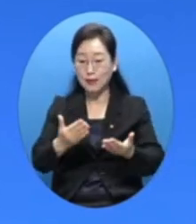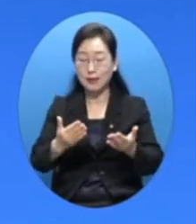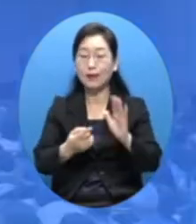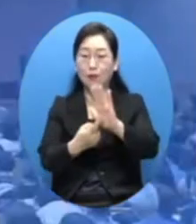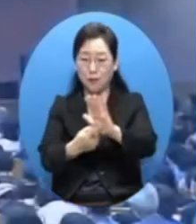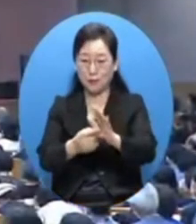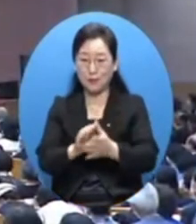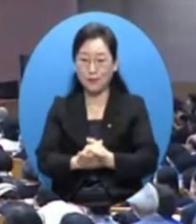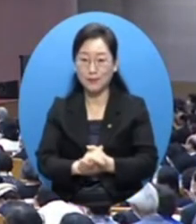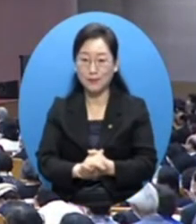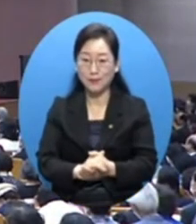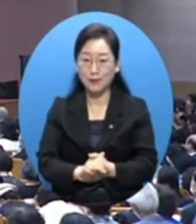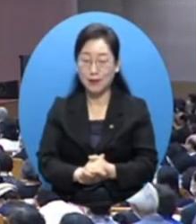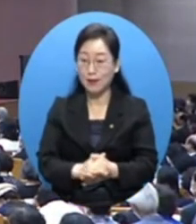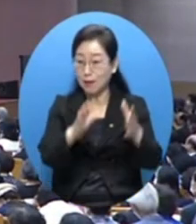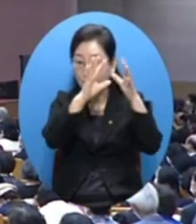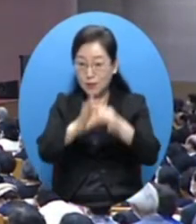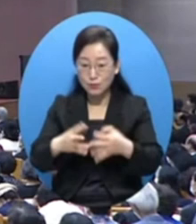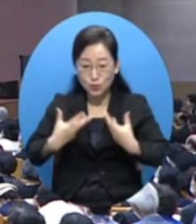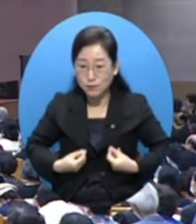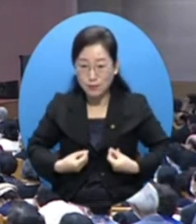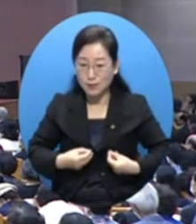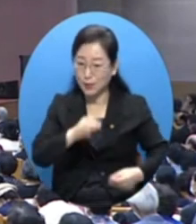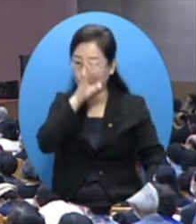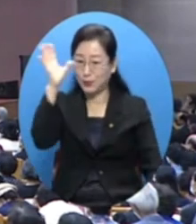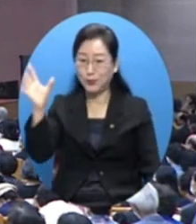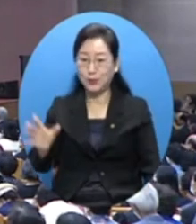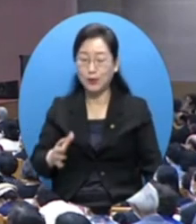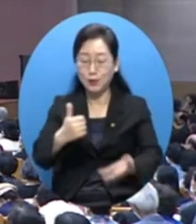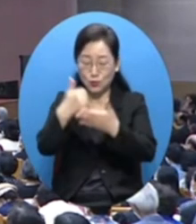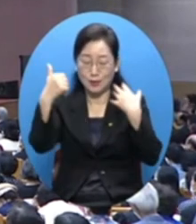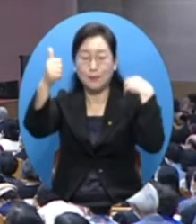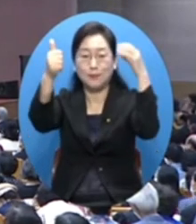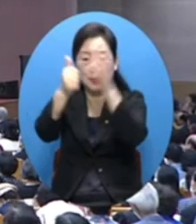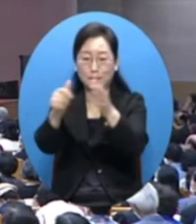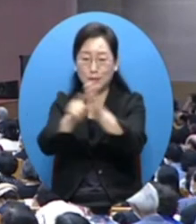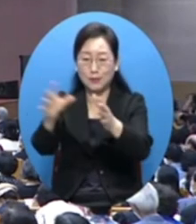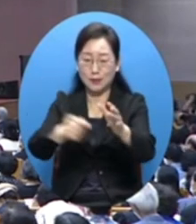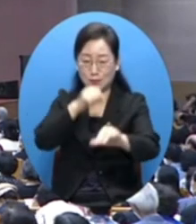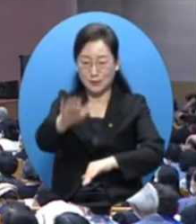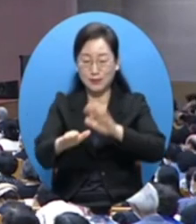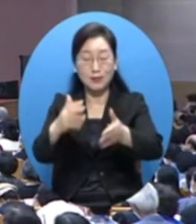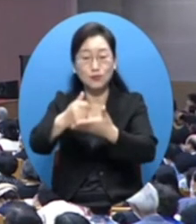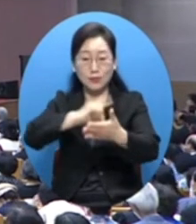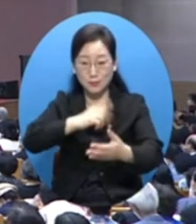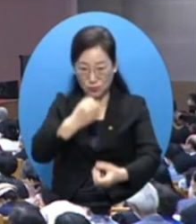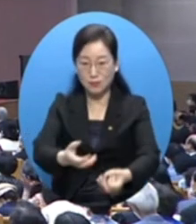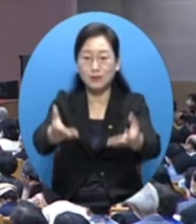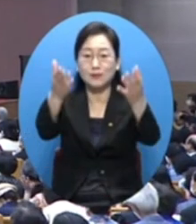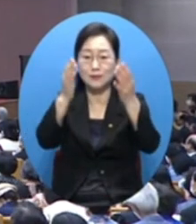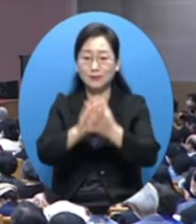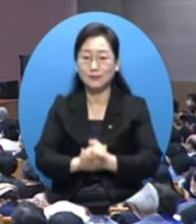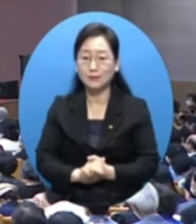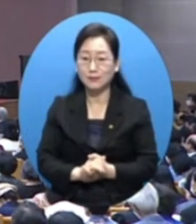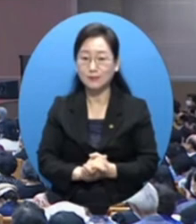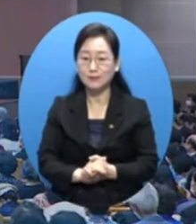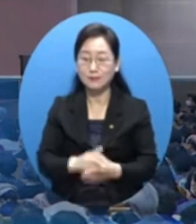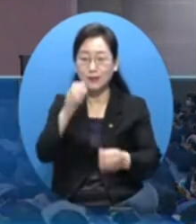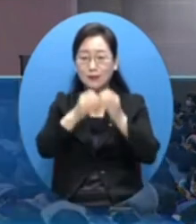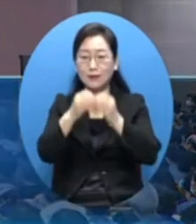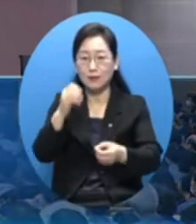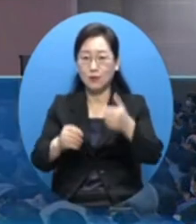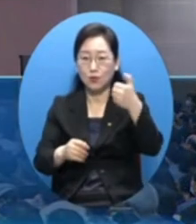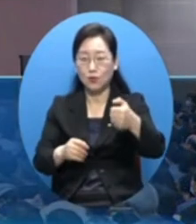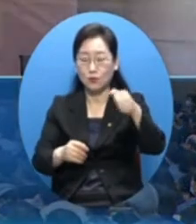것입니다. 더 이상 우리에게 절망은 없습니다. 주님께 다 맡기고 믿음으로 나간 여러분 되기를 주님의 이름으로 축원합니다. 시편